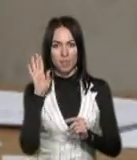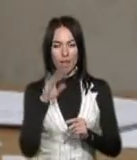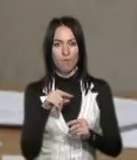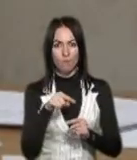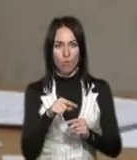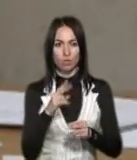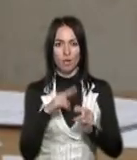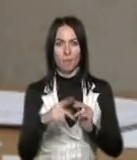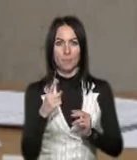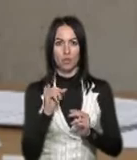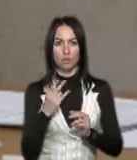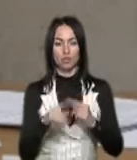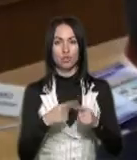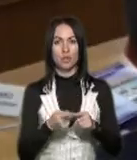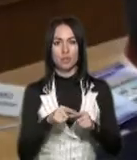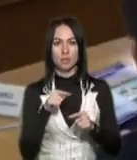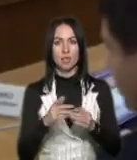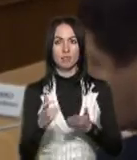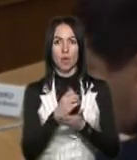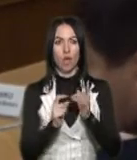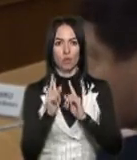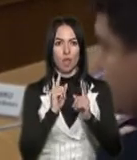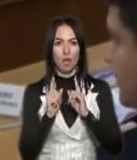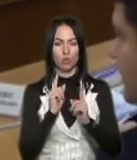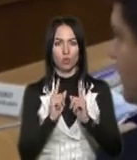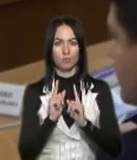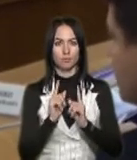це в обладміністрації збирають нараду.